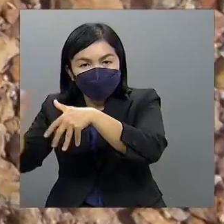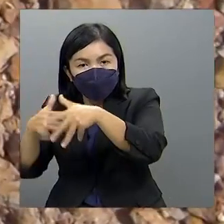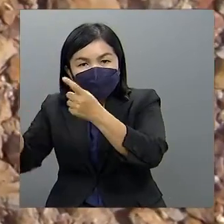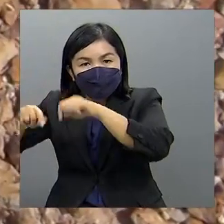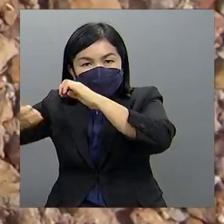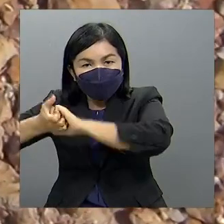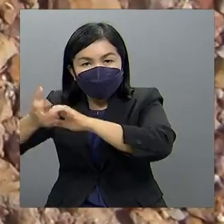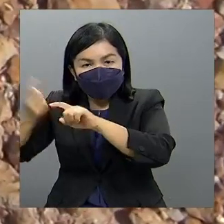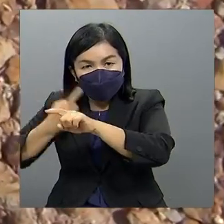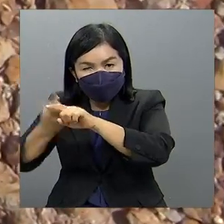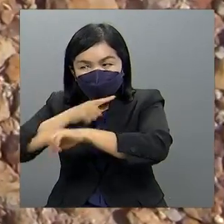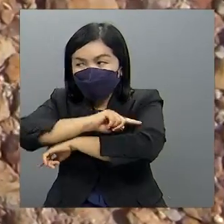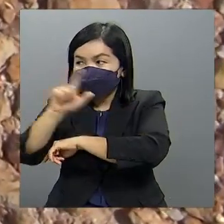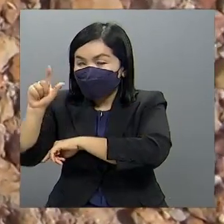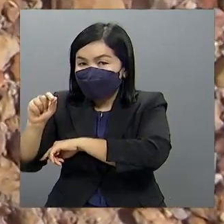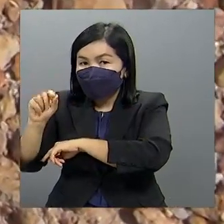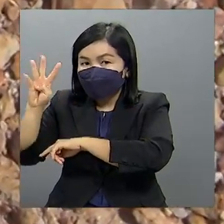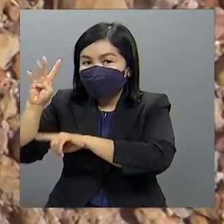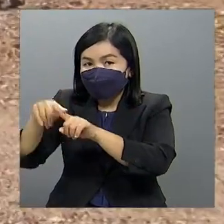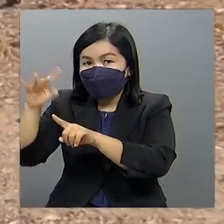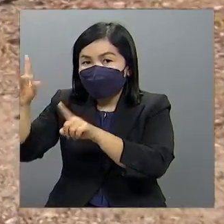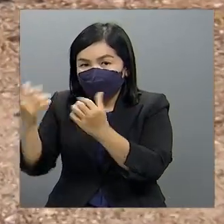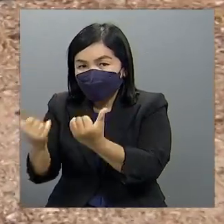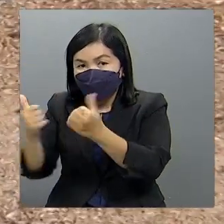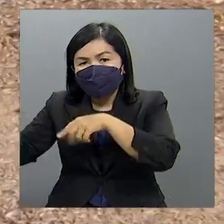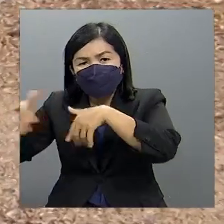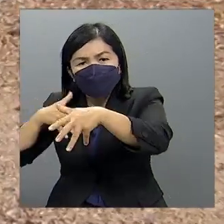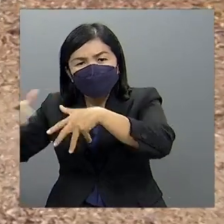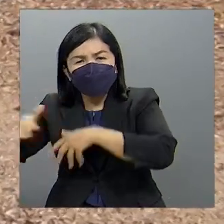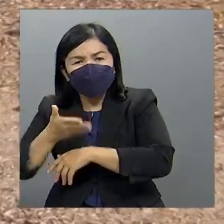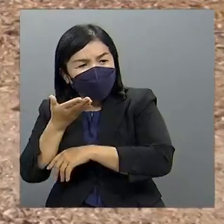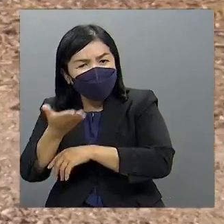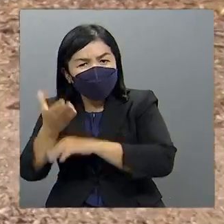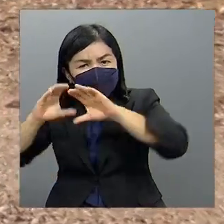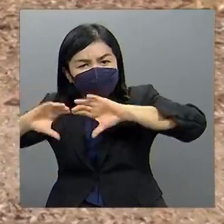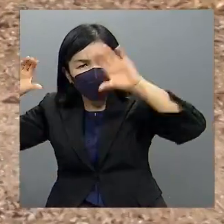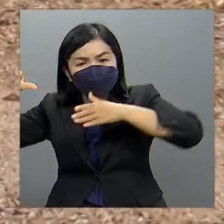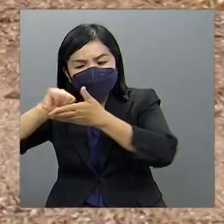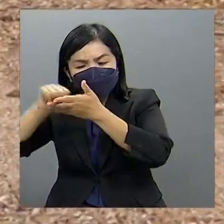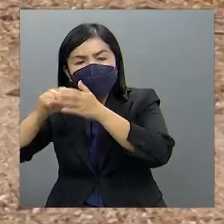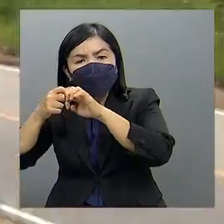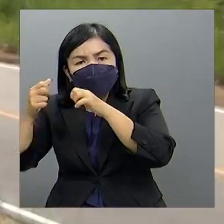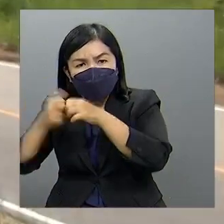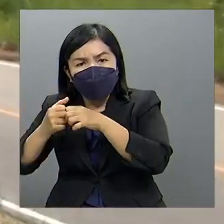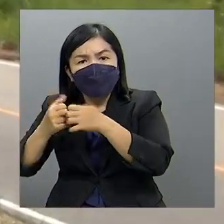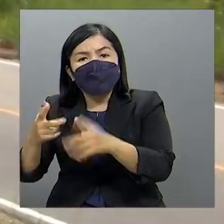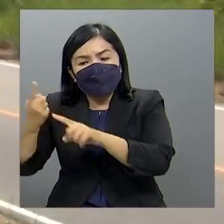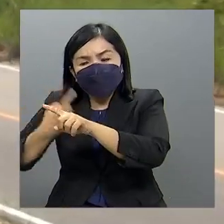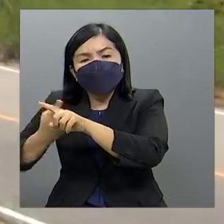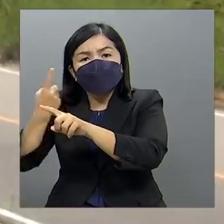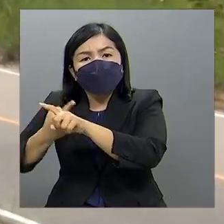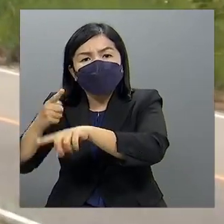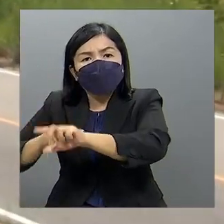หมดสัญญา 24สิงหาคมนี้ค่ะ 3บ้านจึงออกมาเรียกร้องให้รัฐช่วยแก้ปัญหาและนำไปสู่ก่อนการออกเอกสาร